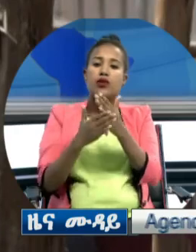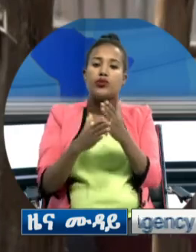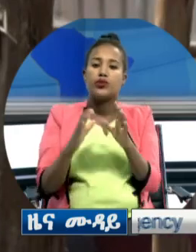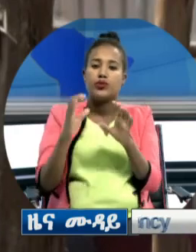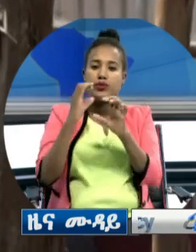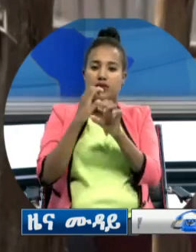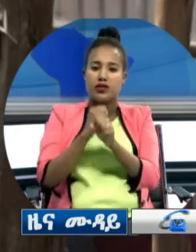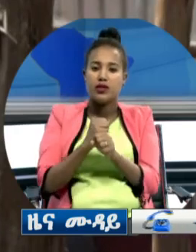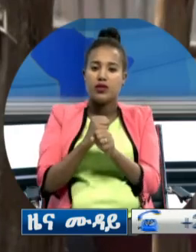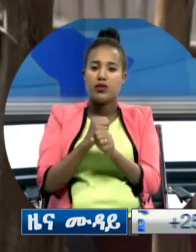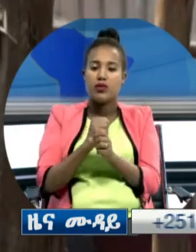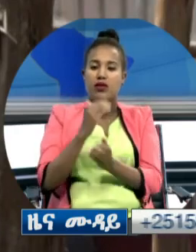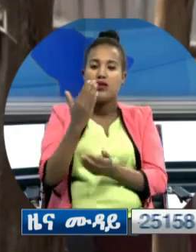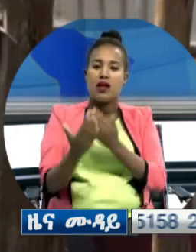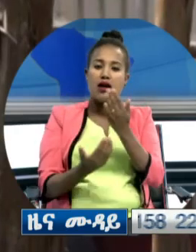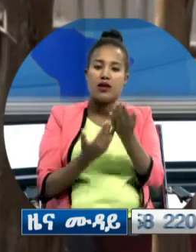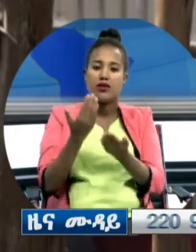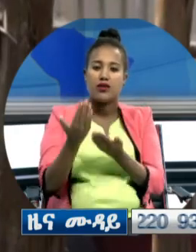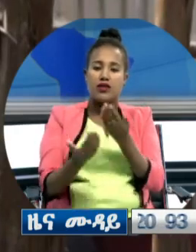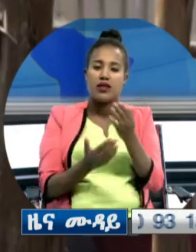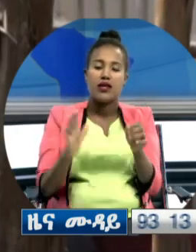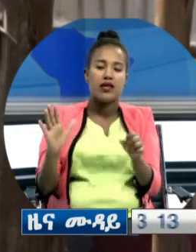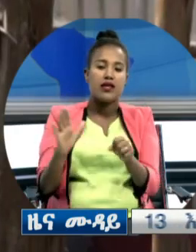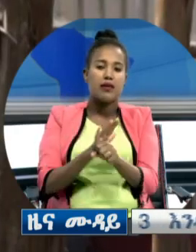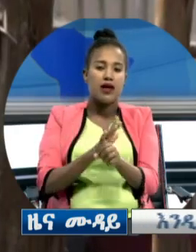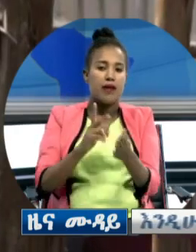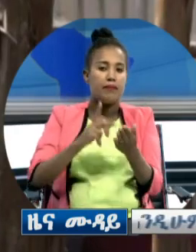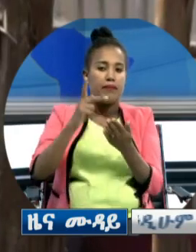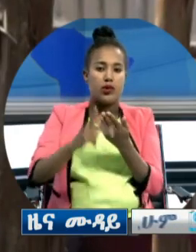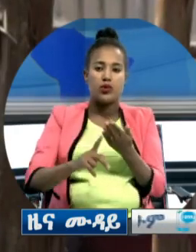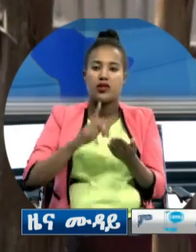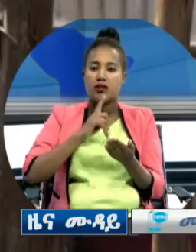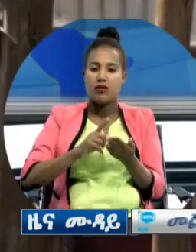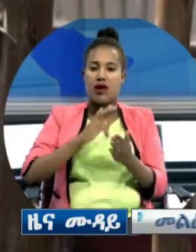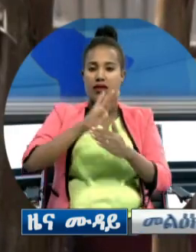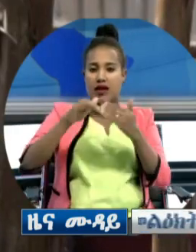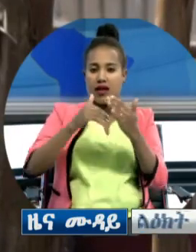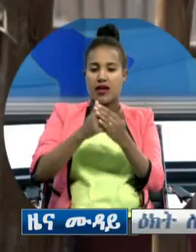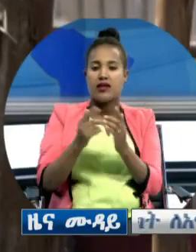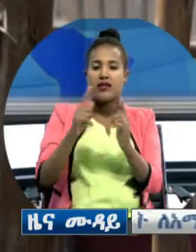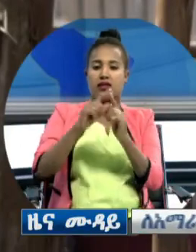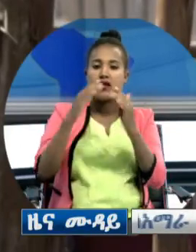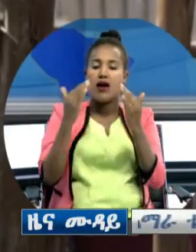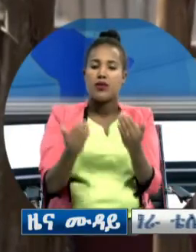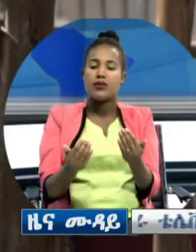ተጨርሶ ለአገልግሎት የበቃ ፕሮጀክት ነው። በአጠቃላይ እስካሁንም